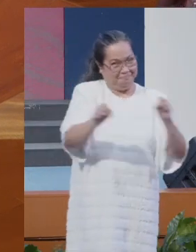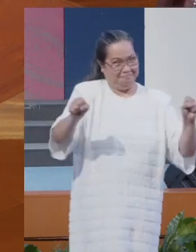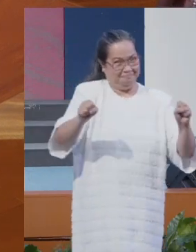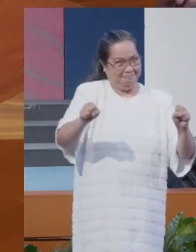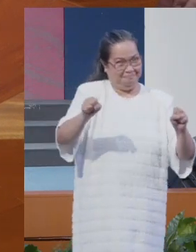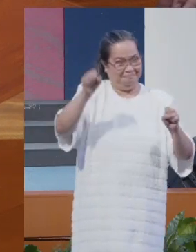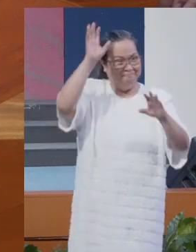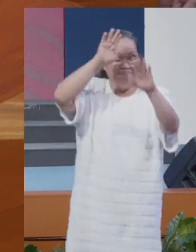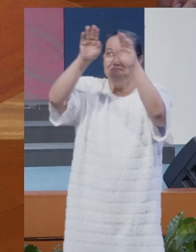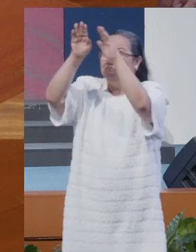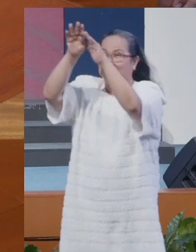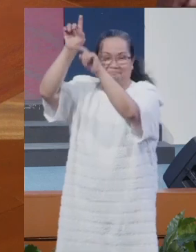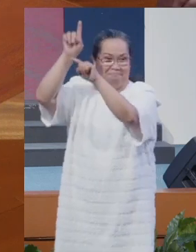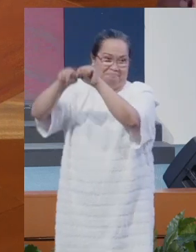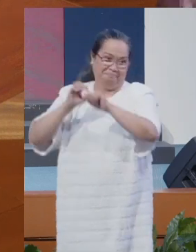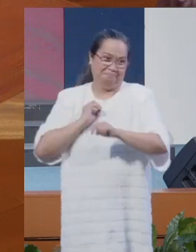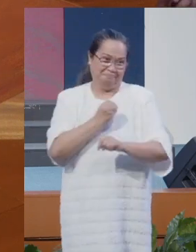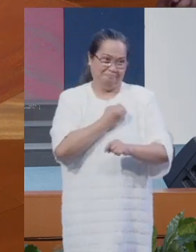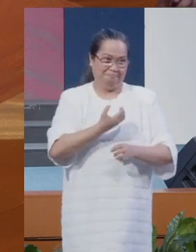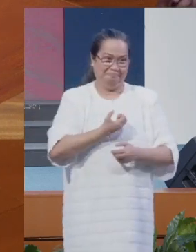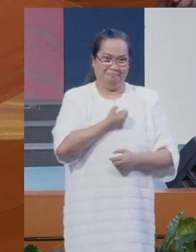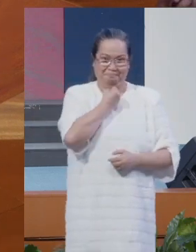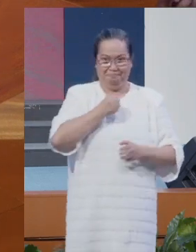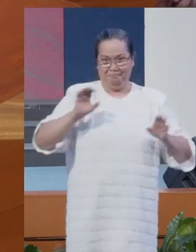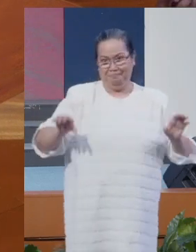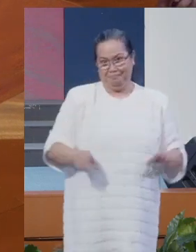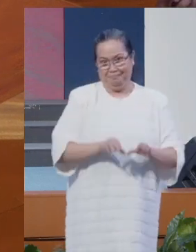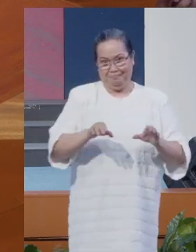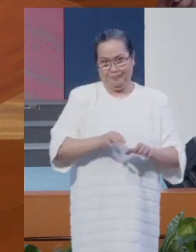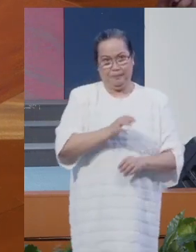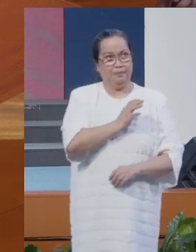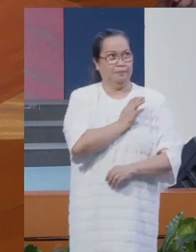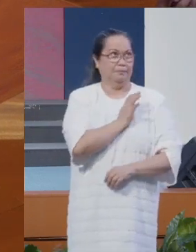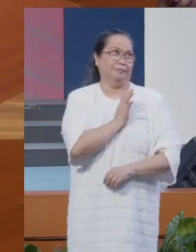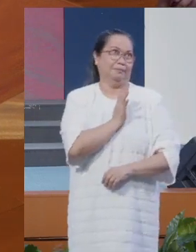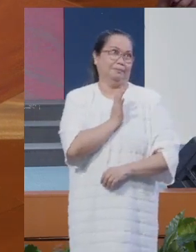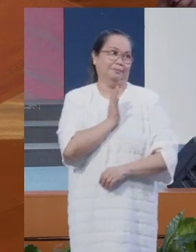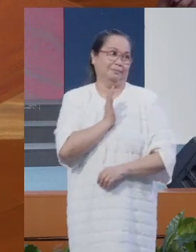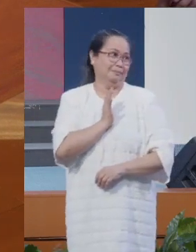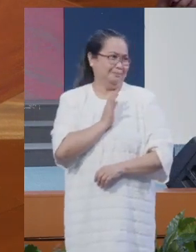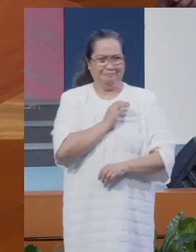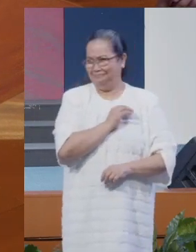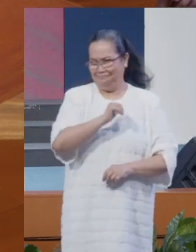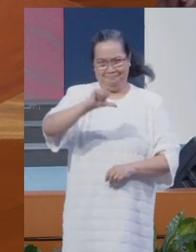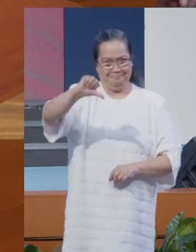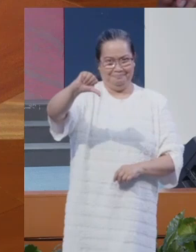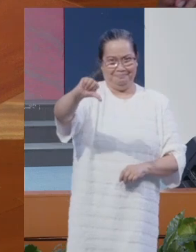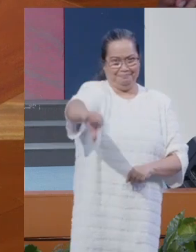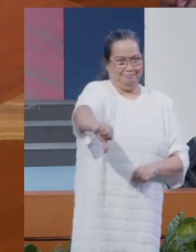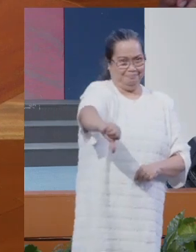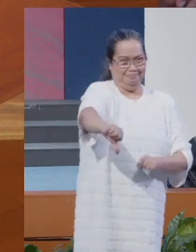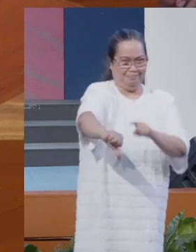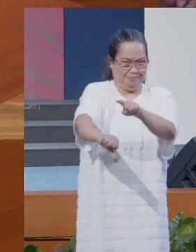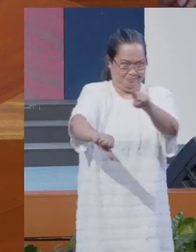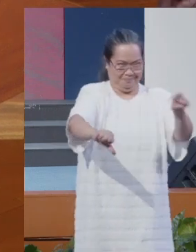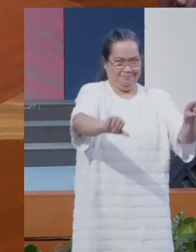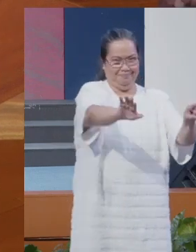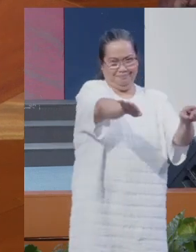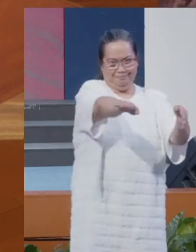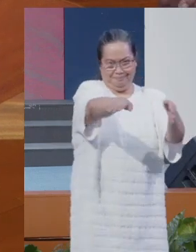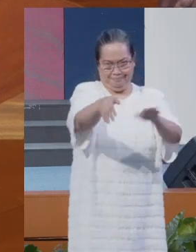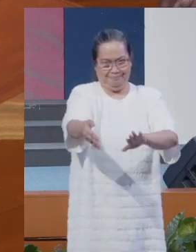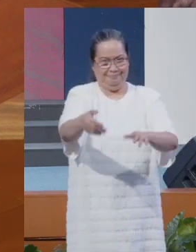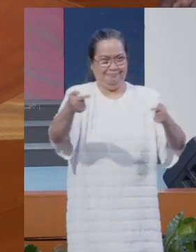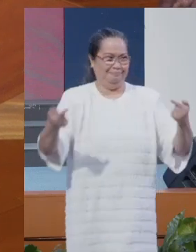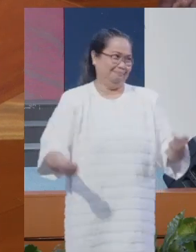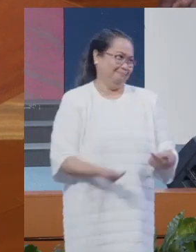ang langit sa pamamagitan ng ating mga gawa. Sabi ni Pablo sa Ephesians 2, you are dead in your trespasses